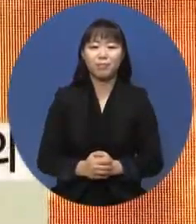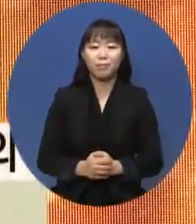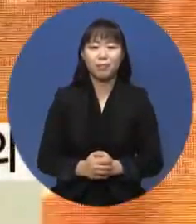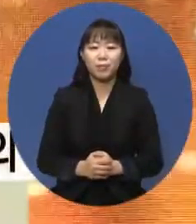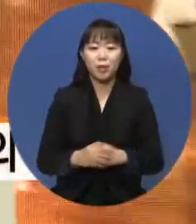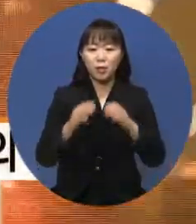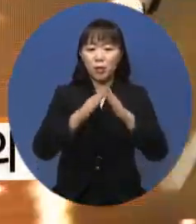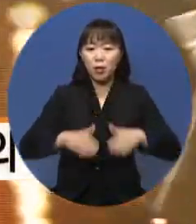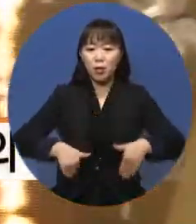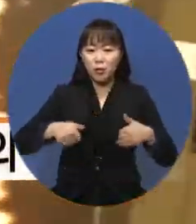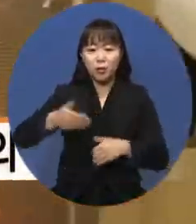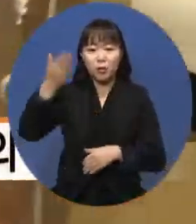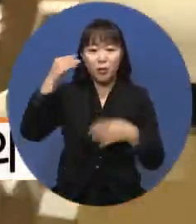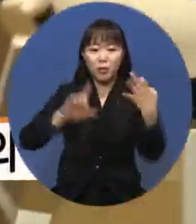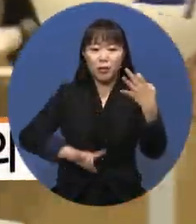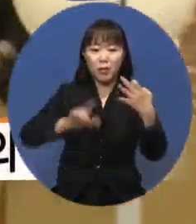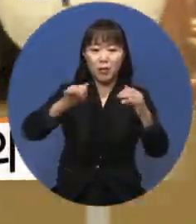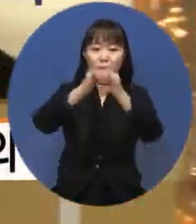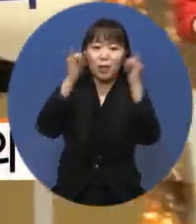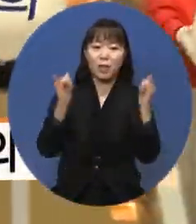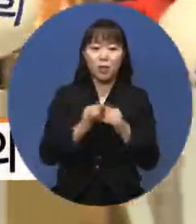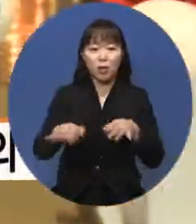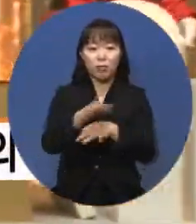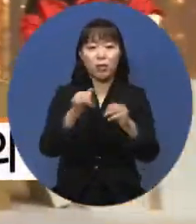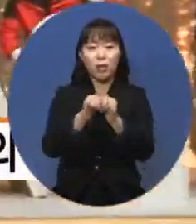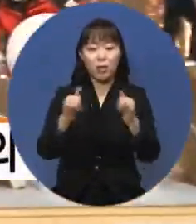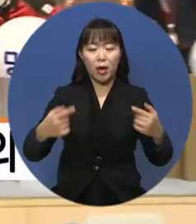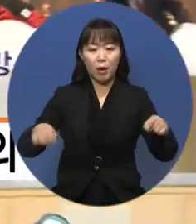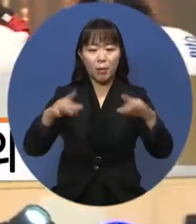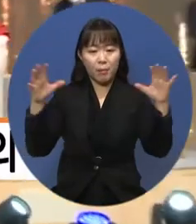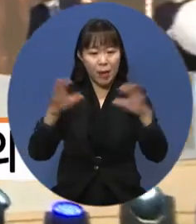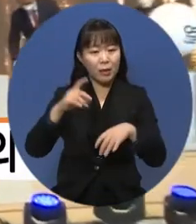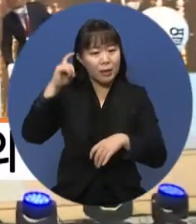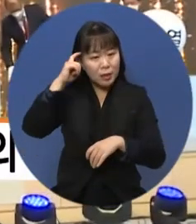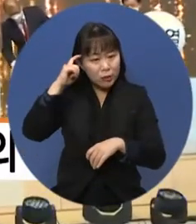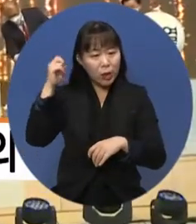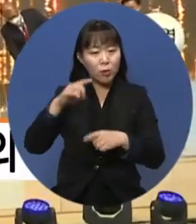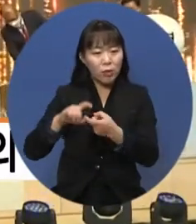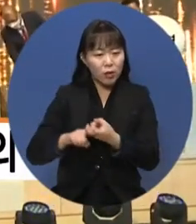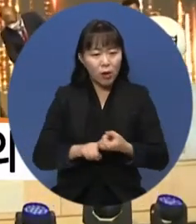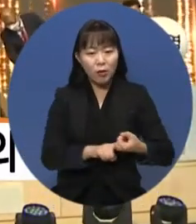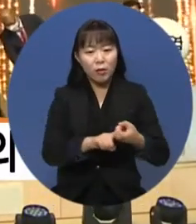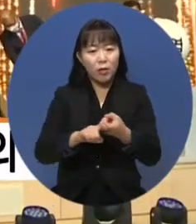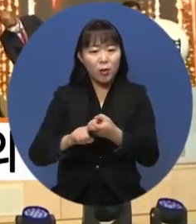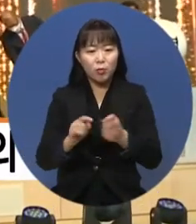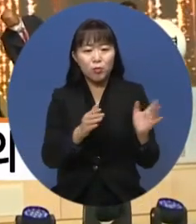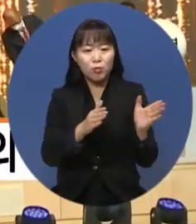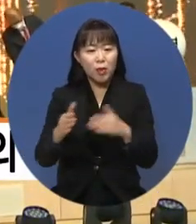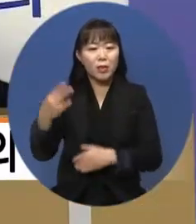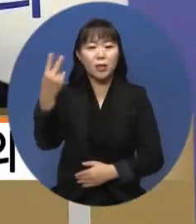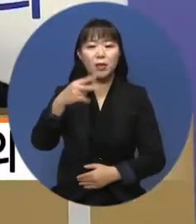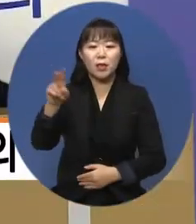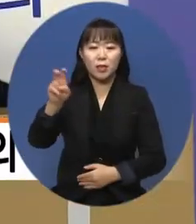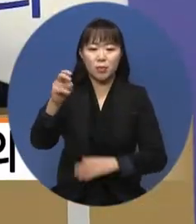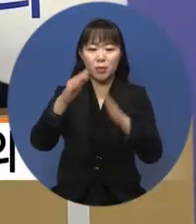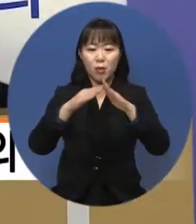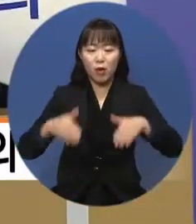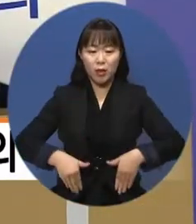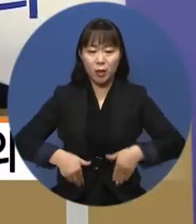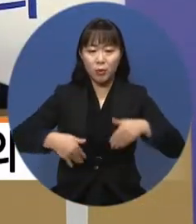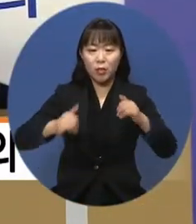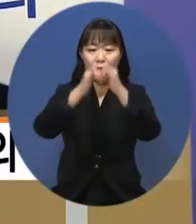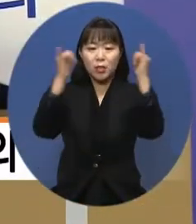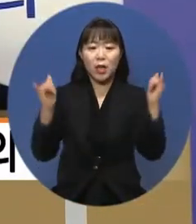전라남도는 지난 14일 사회적 경제 인들의 공동체 의식과 연다 1장으로 꾸며진 2002 시 전라남도